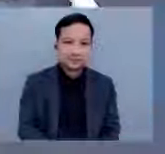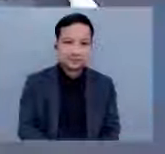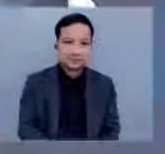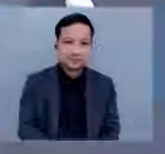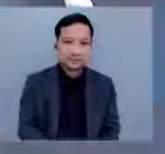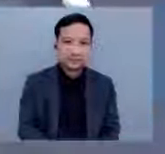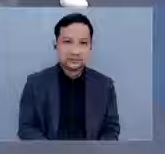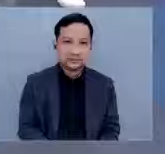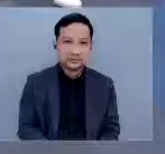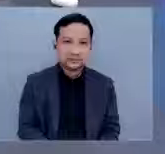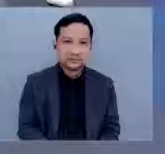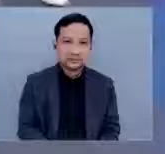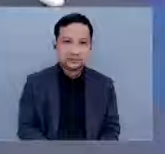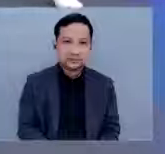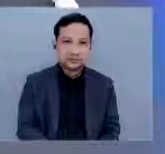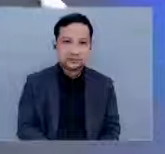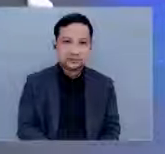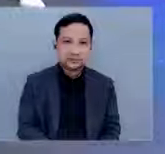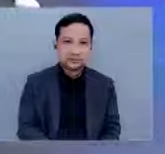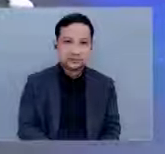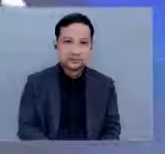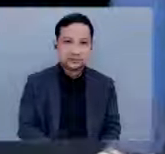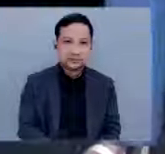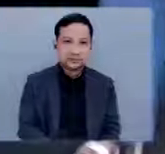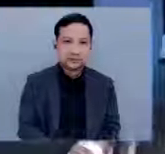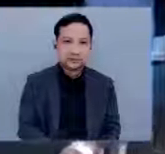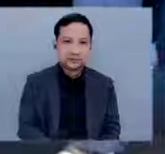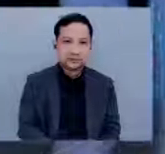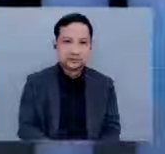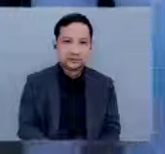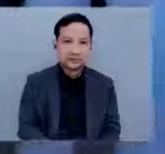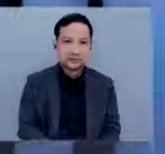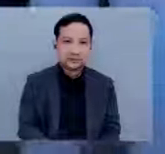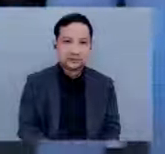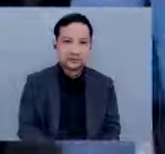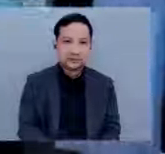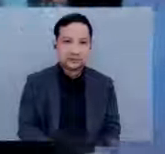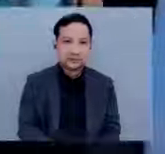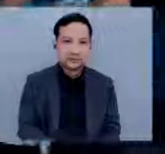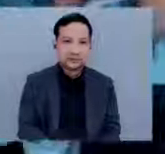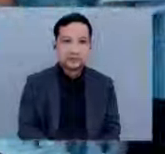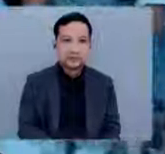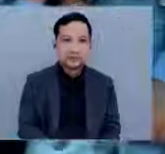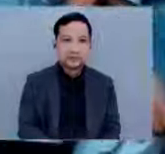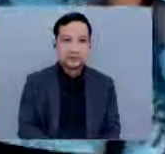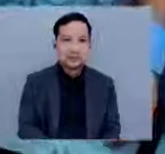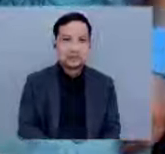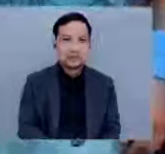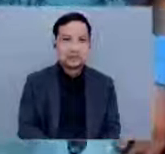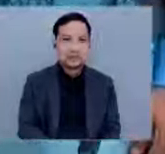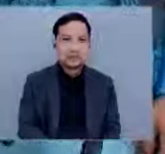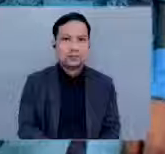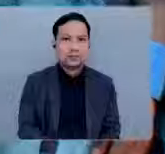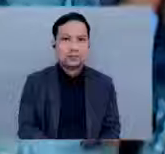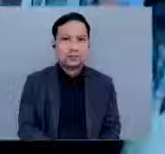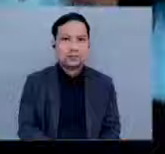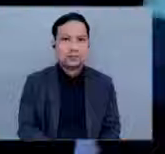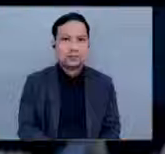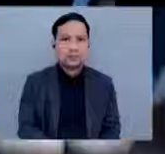Ano orin mo? Para magawa mo. Mag-expresso na. Hey! Hey! Hey! Hey!